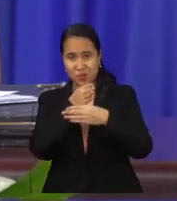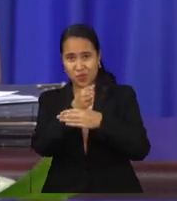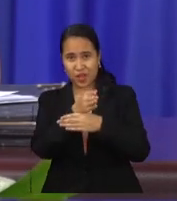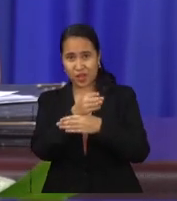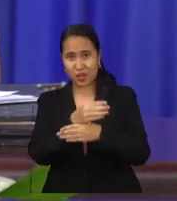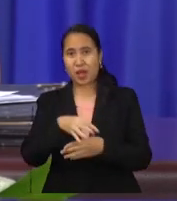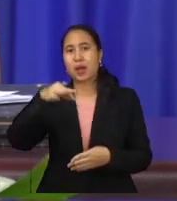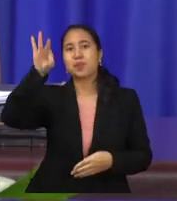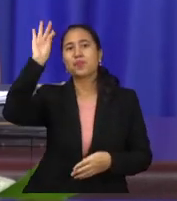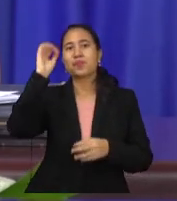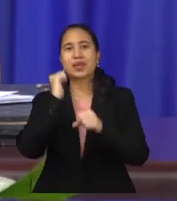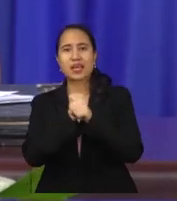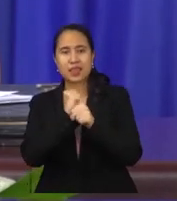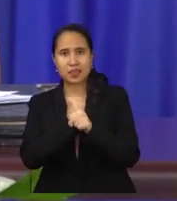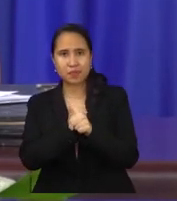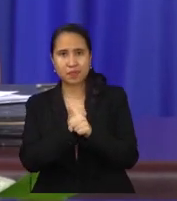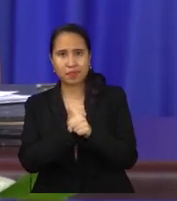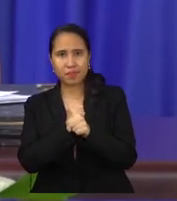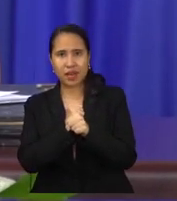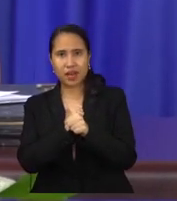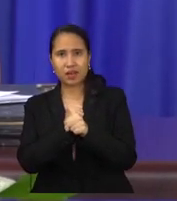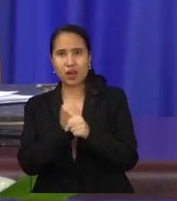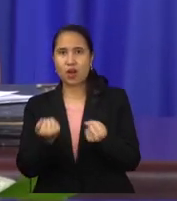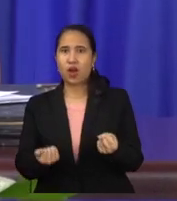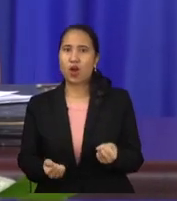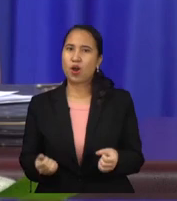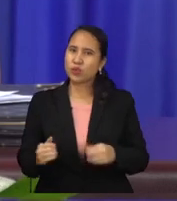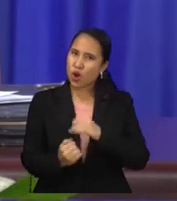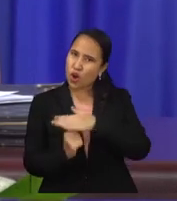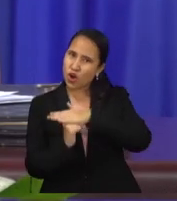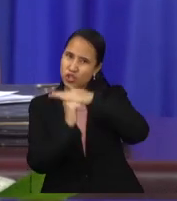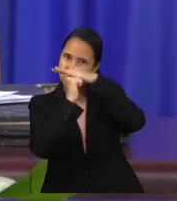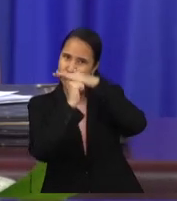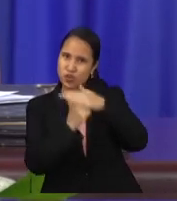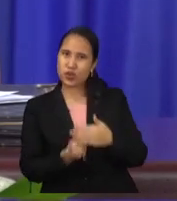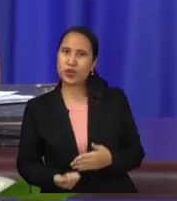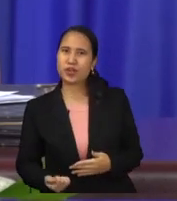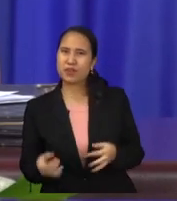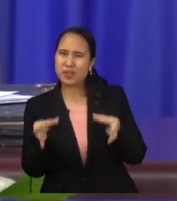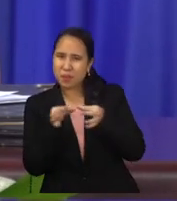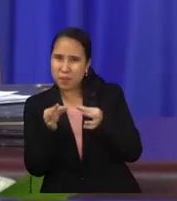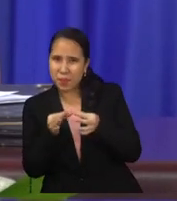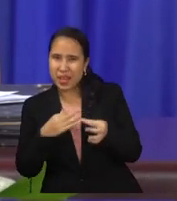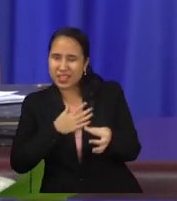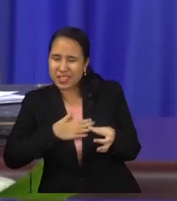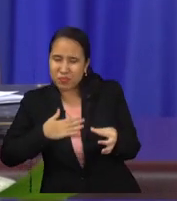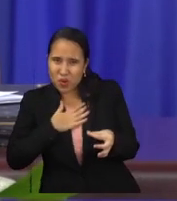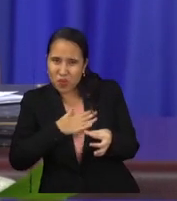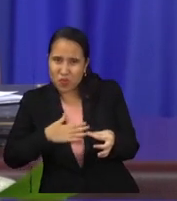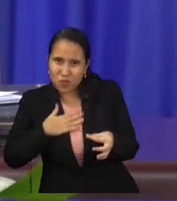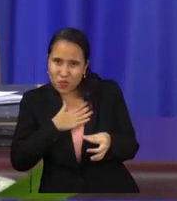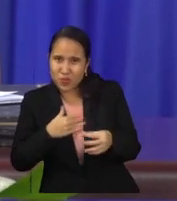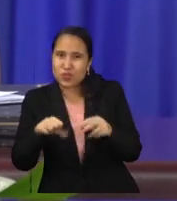herstellen door onder meer compensatie te geven voor schade geleden ten gevolge van de schending.